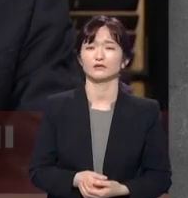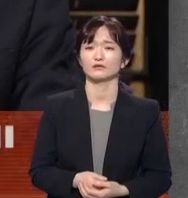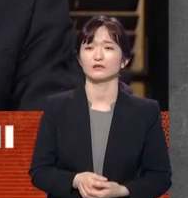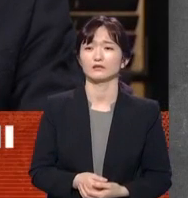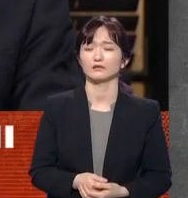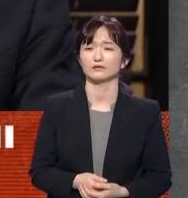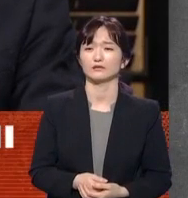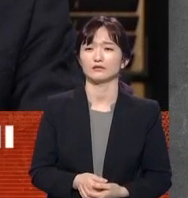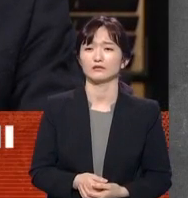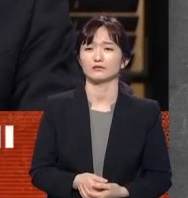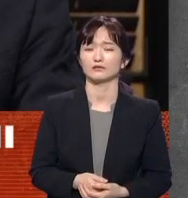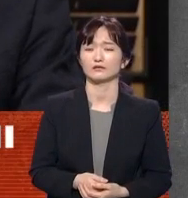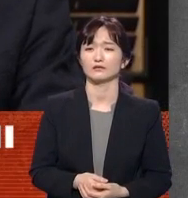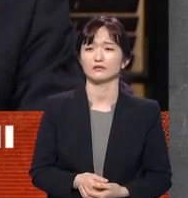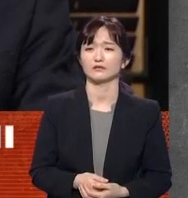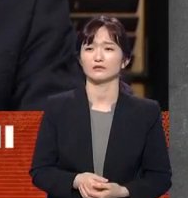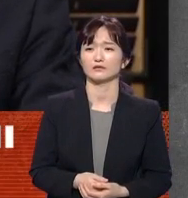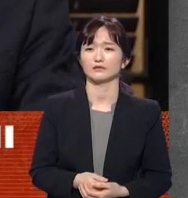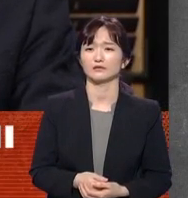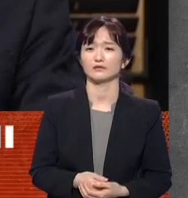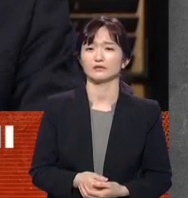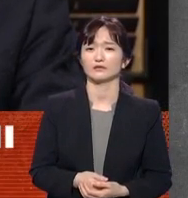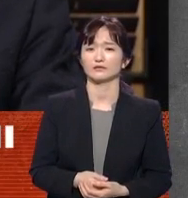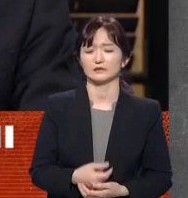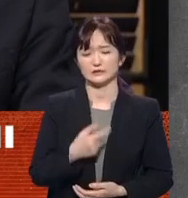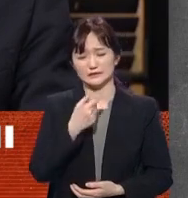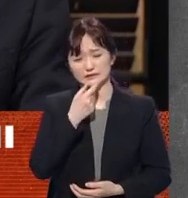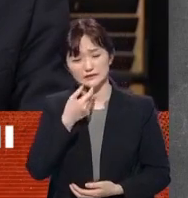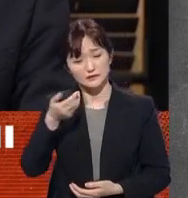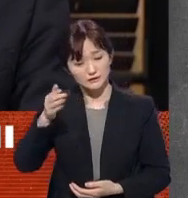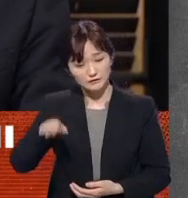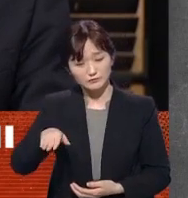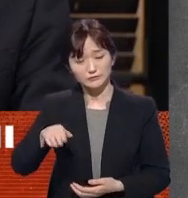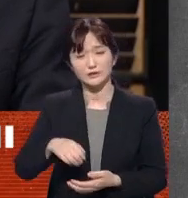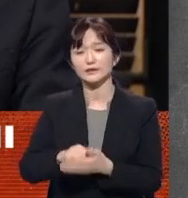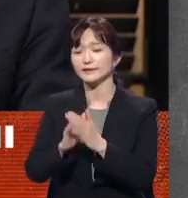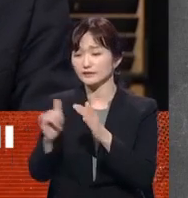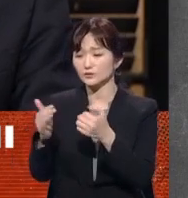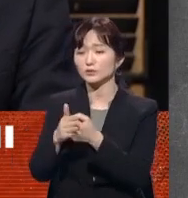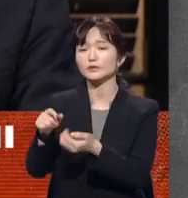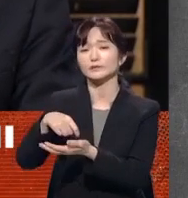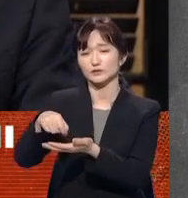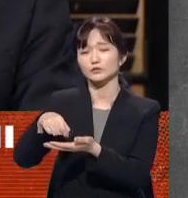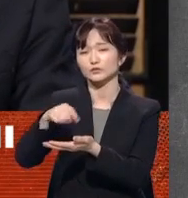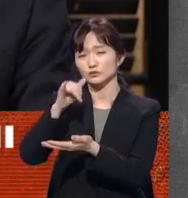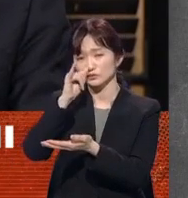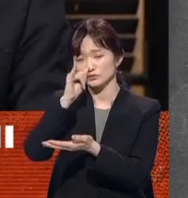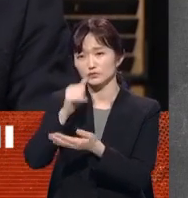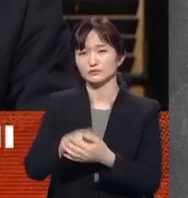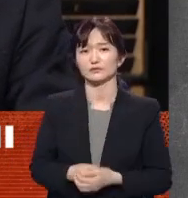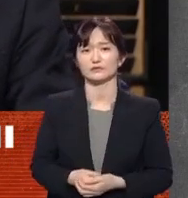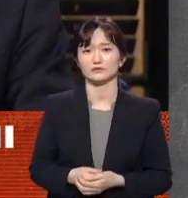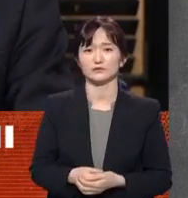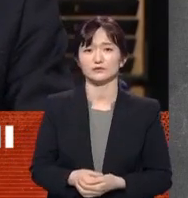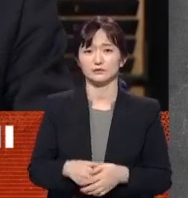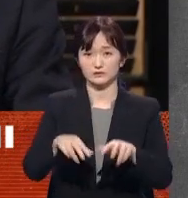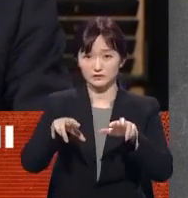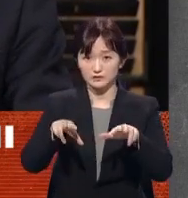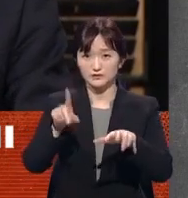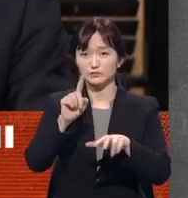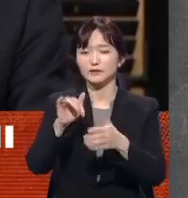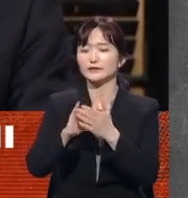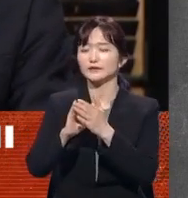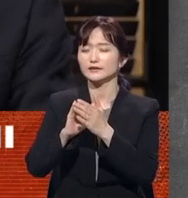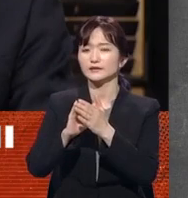가장 치도 않지만 그래도 가족이니까 써주는 경우가 많다라고 얘기를 하셨잖아요 자 그런데이 경우는 오죽했으면 가족들